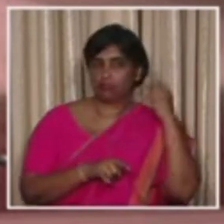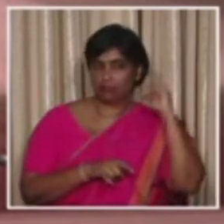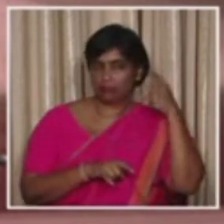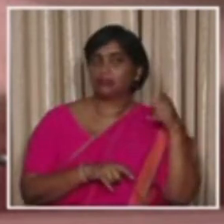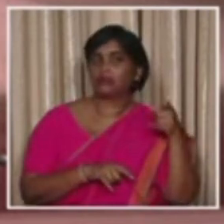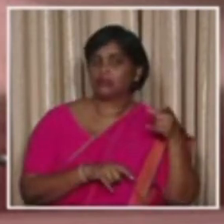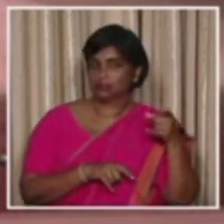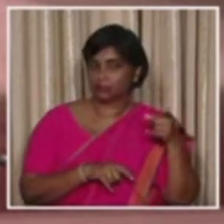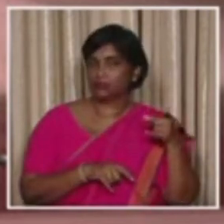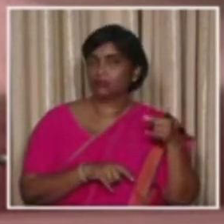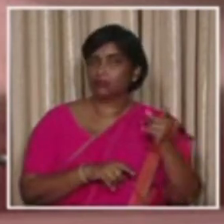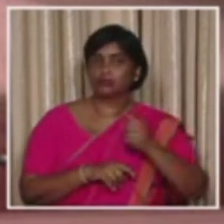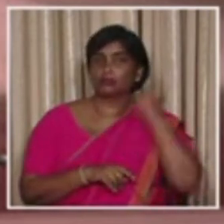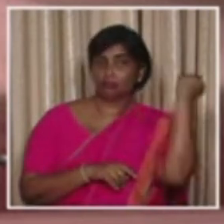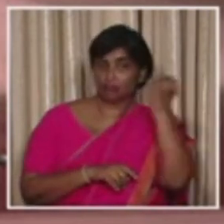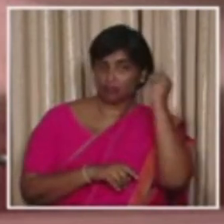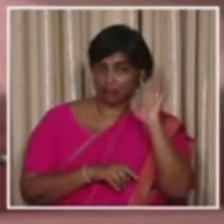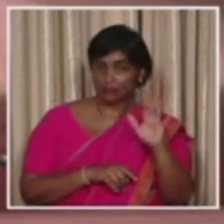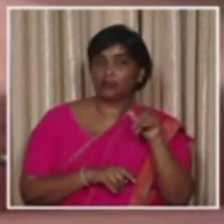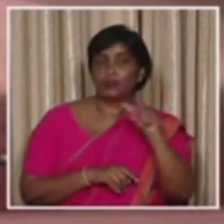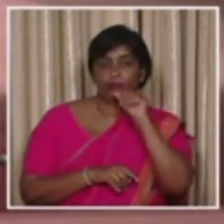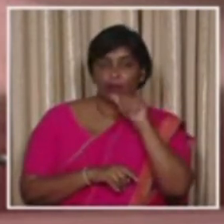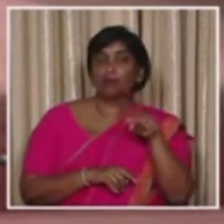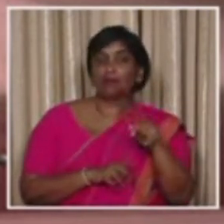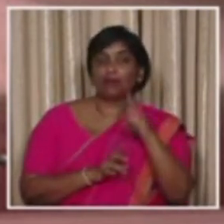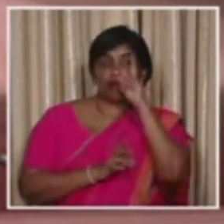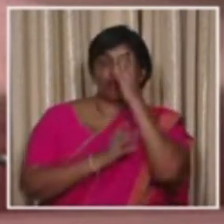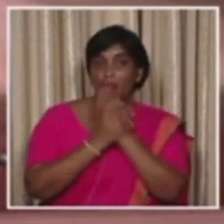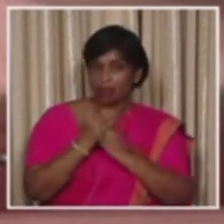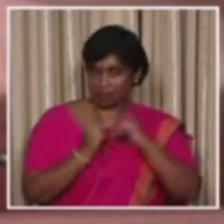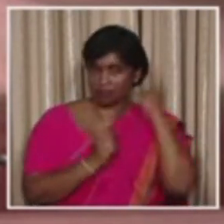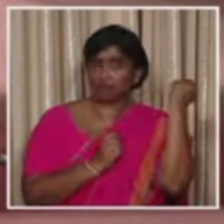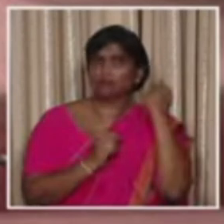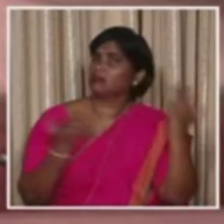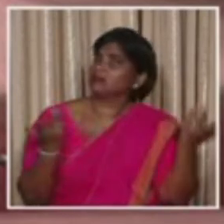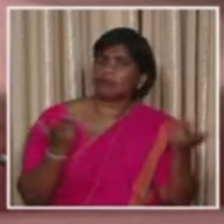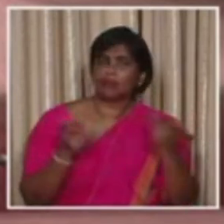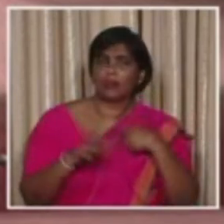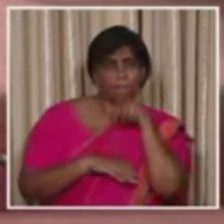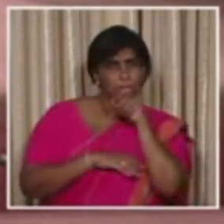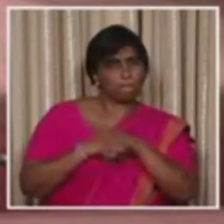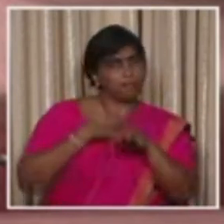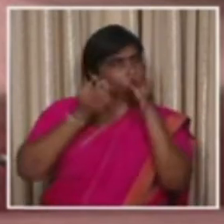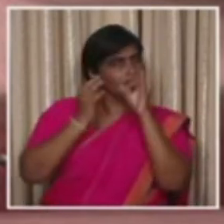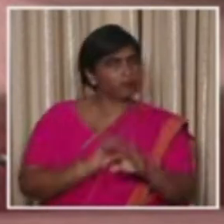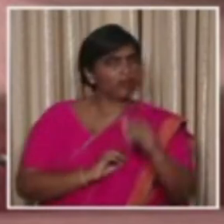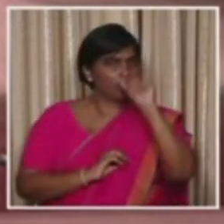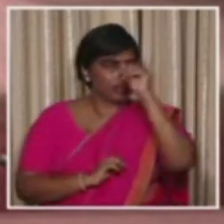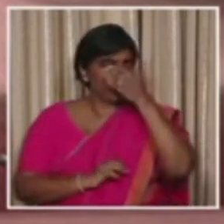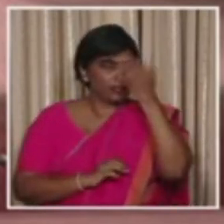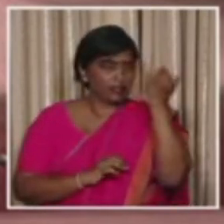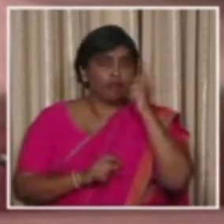உரையா அல்லது திட்டமிட்டு இந்துக்களை நோகடிப்பதற்காக